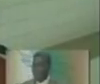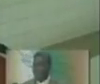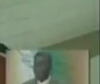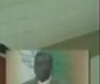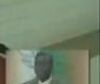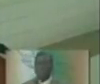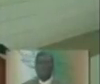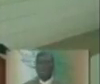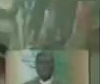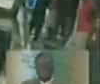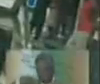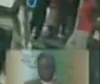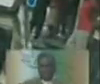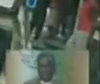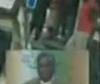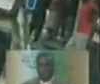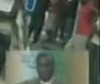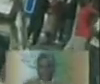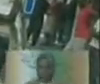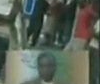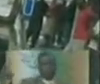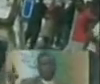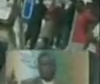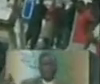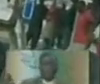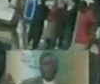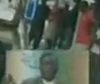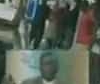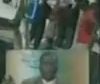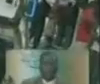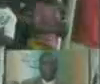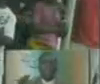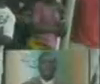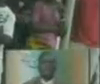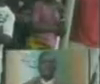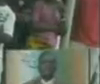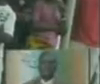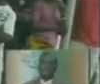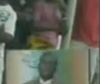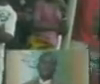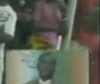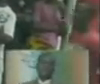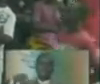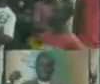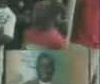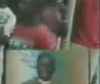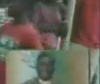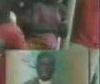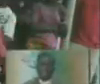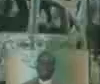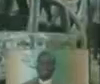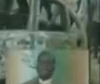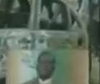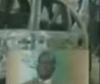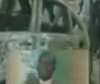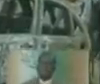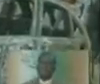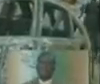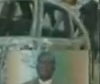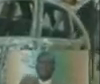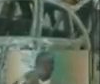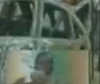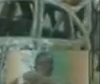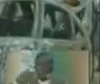j'ai pris la fuite. Puis ça c'est un drapeau. Cette attaque du siège de la LMP intervient dans un contexte particulièrement tendu, l'attente